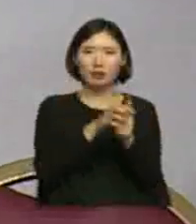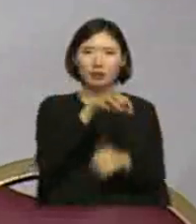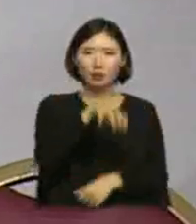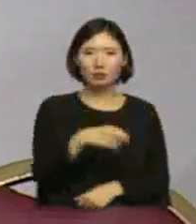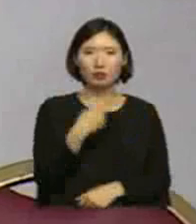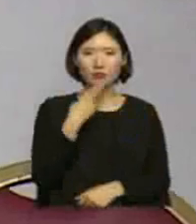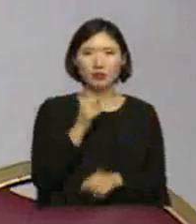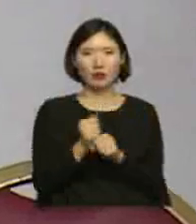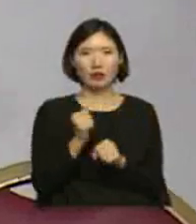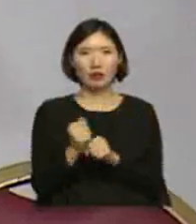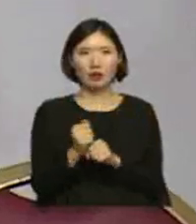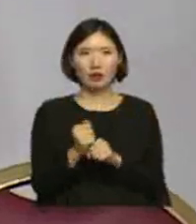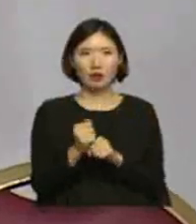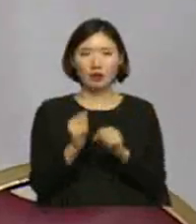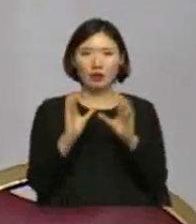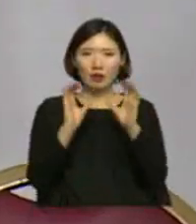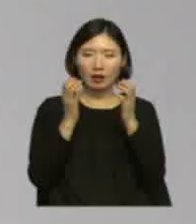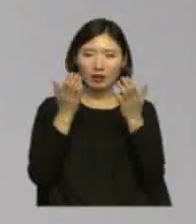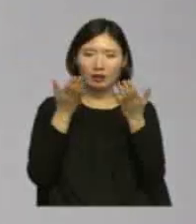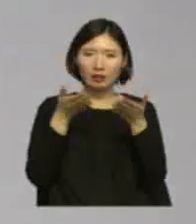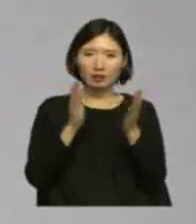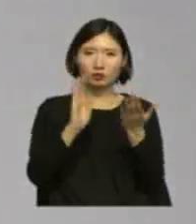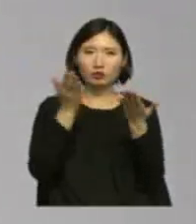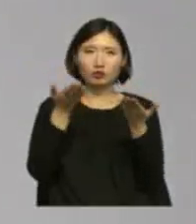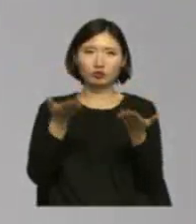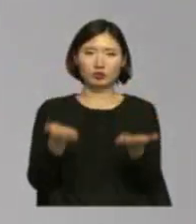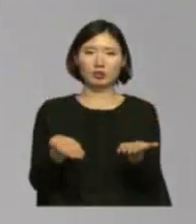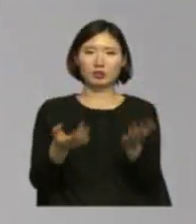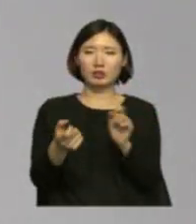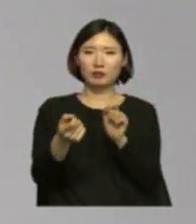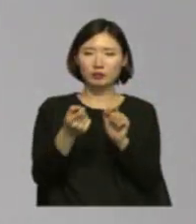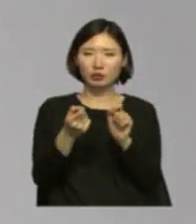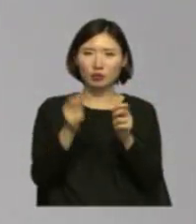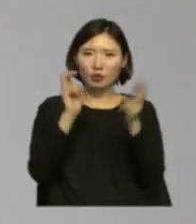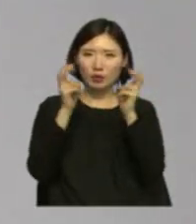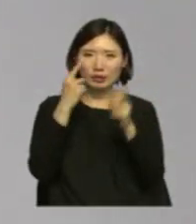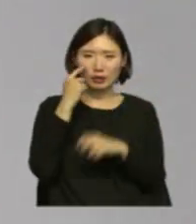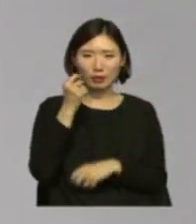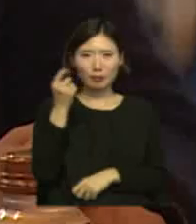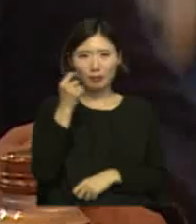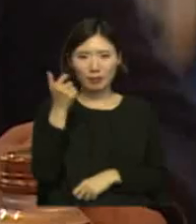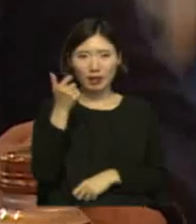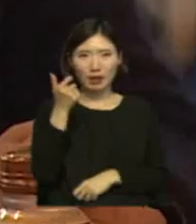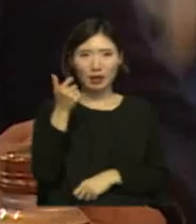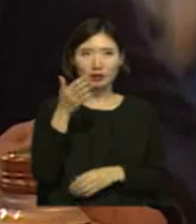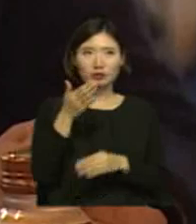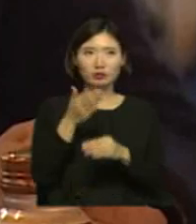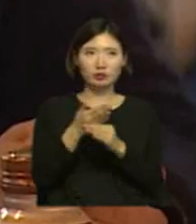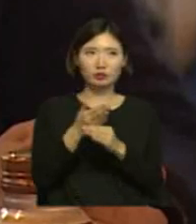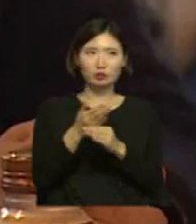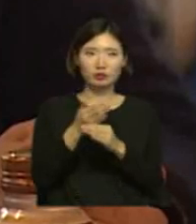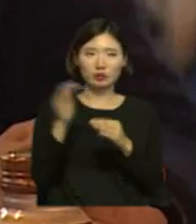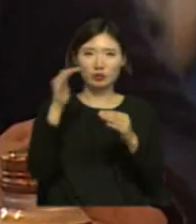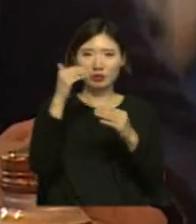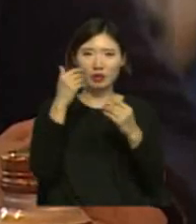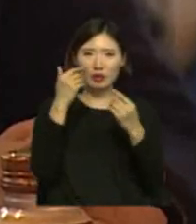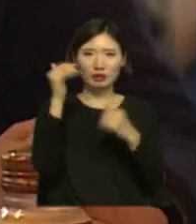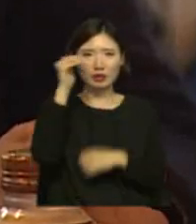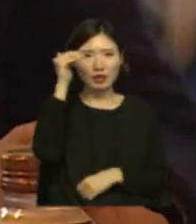동동 구르고 육아휴직을 앞두고 회사의 눈치를 봐야 하는 상황들이 연출되자 객석에선 탄식이